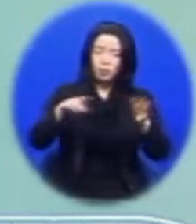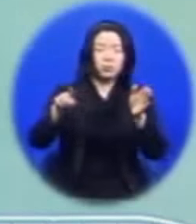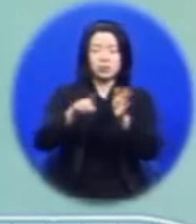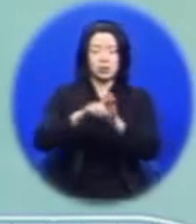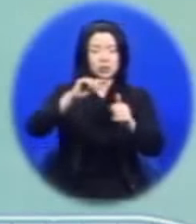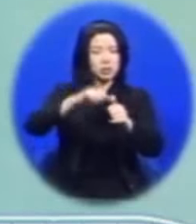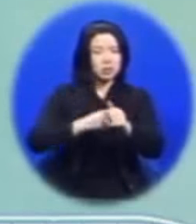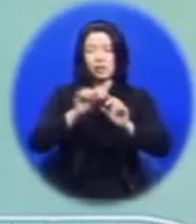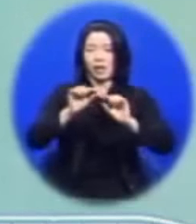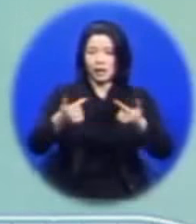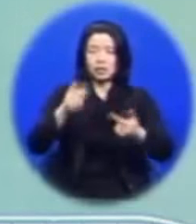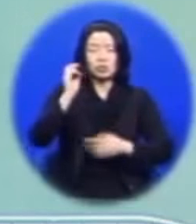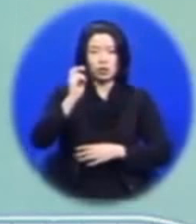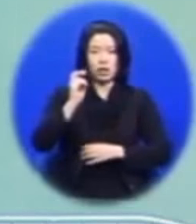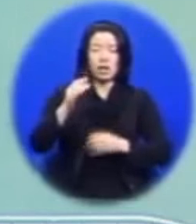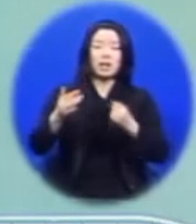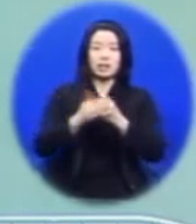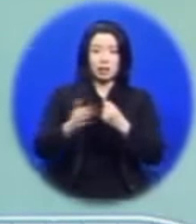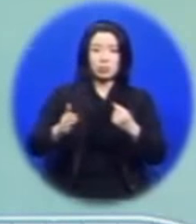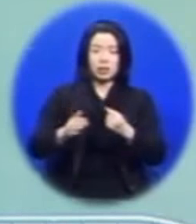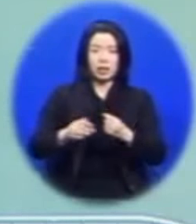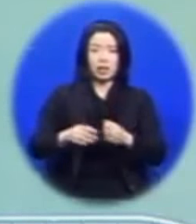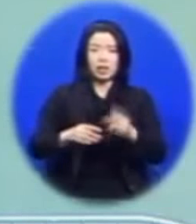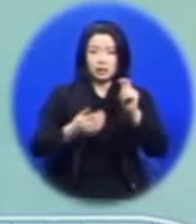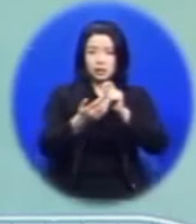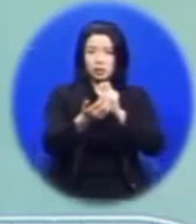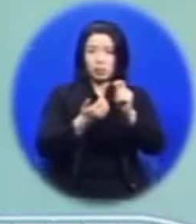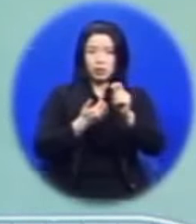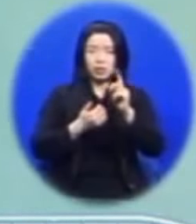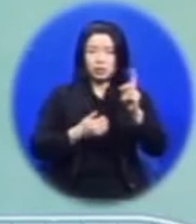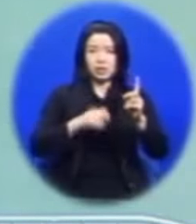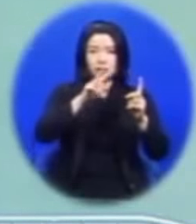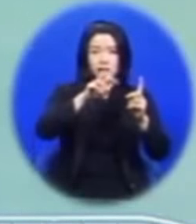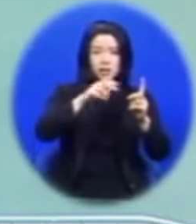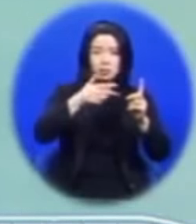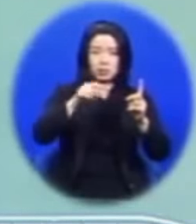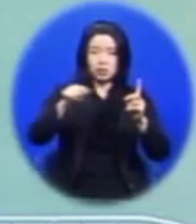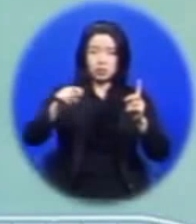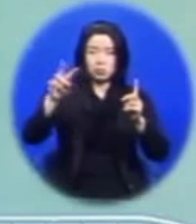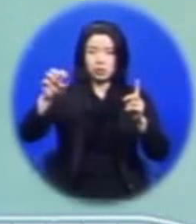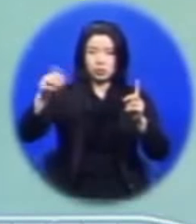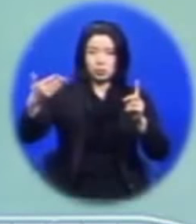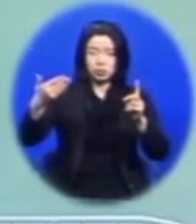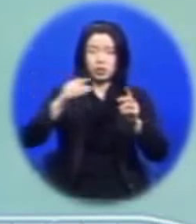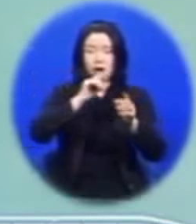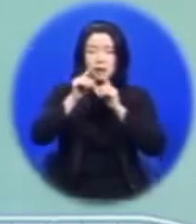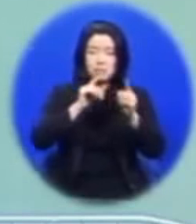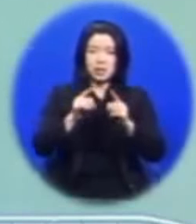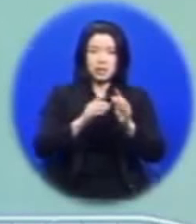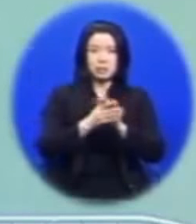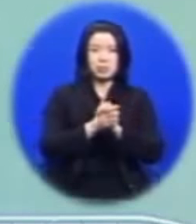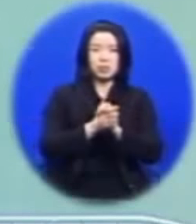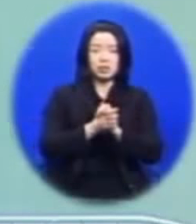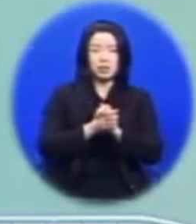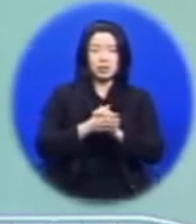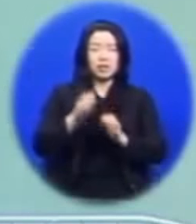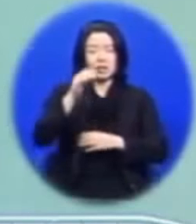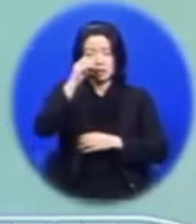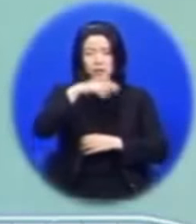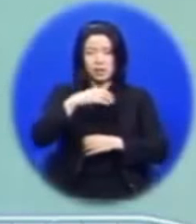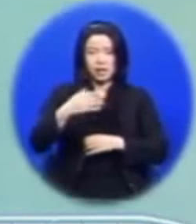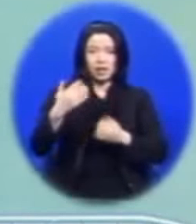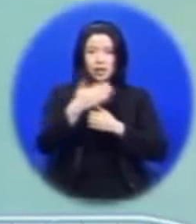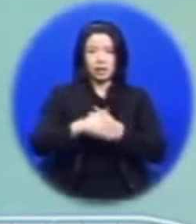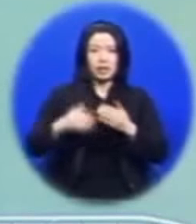아니구나 그래서 그 고린도전서 1장 27절 터 말씀을 그냥 가슴에